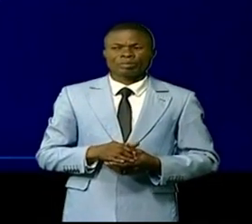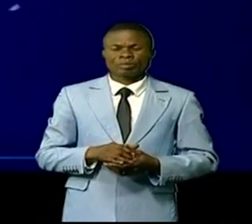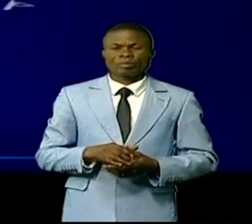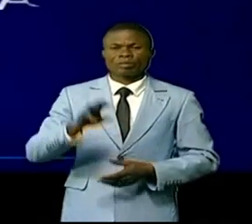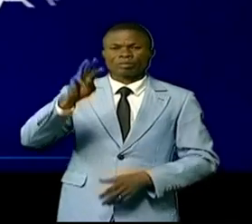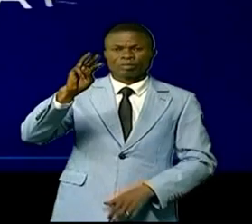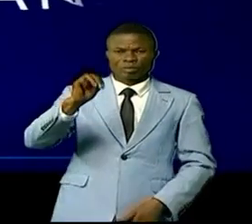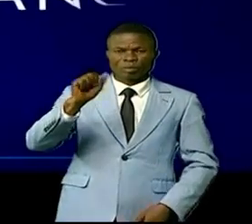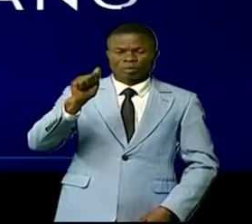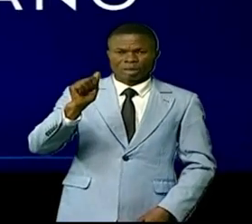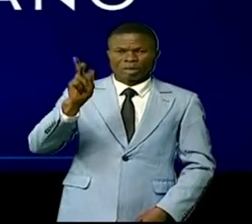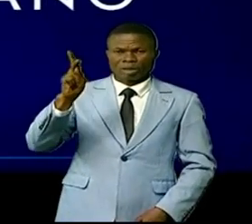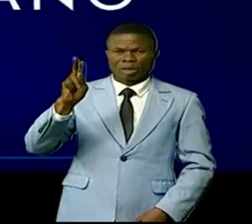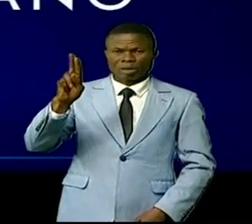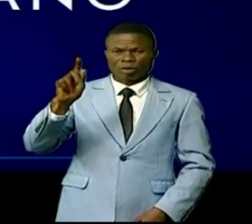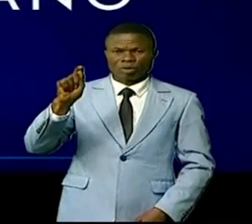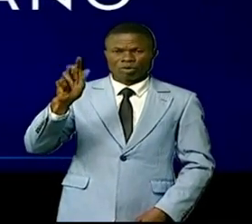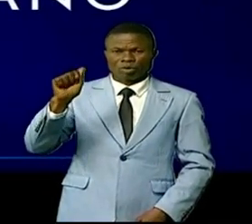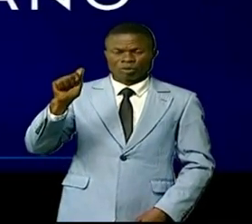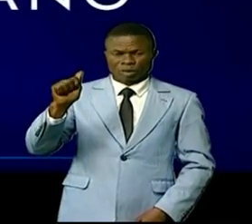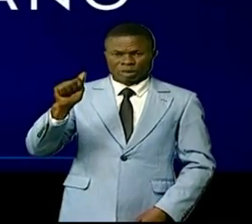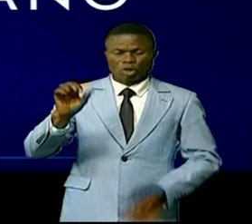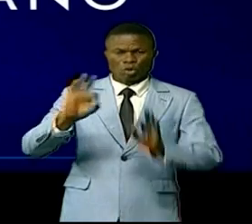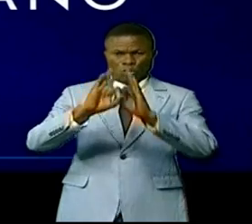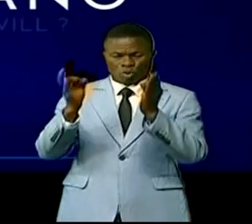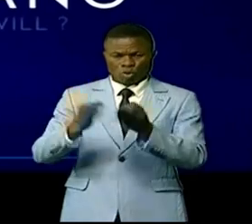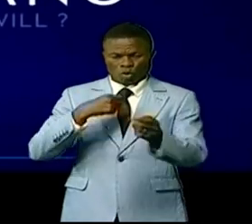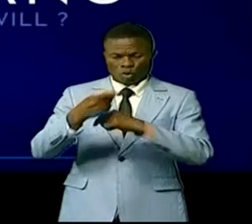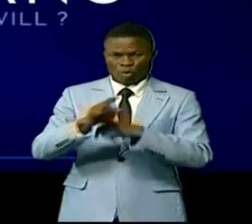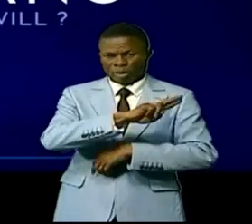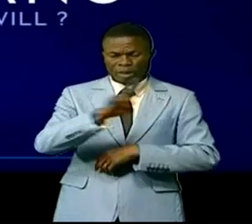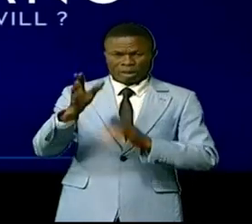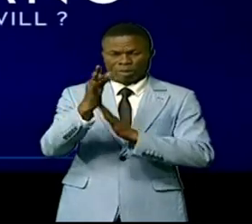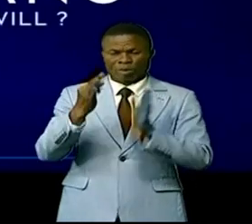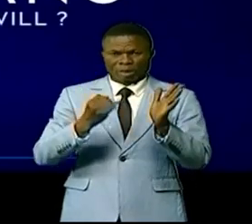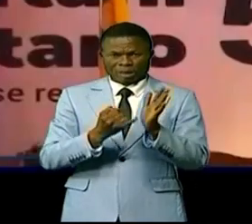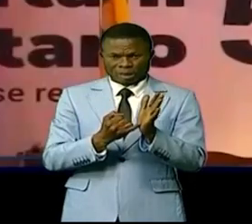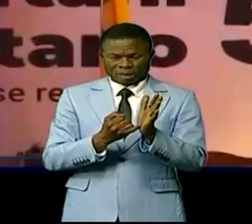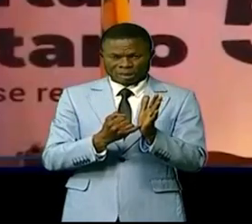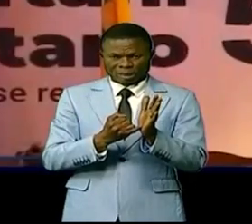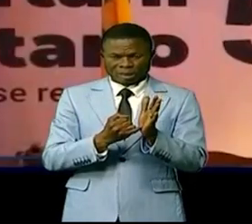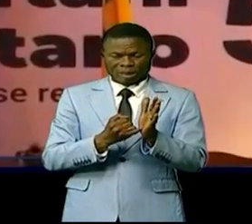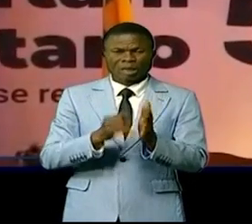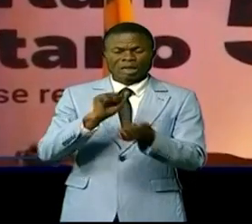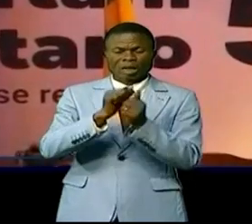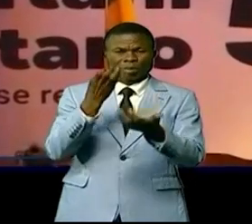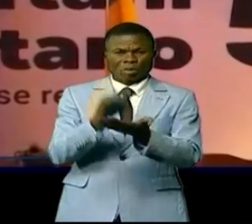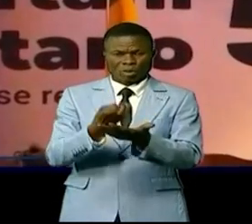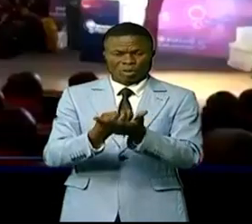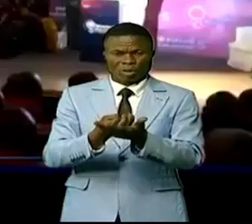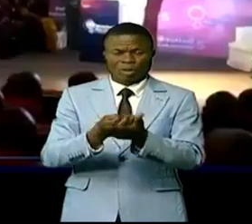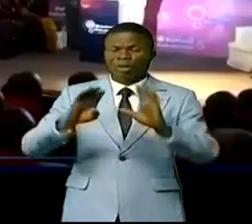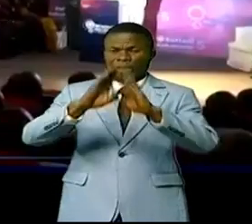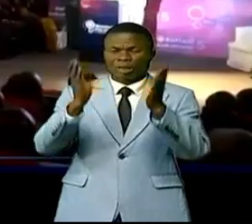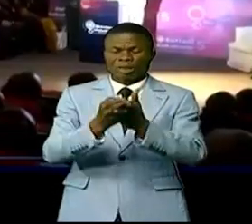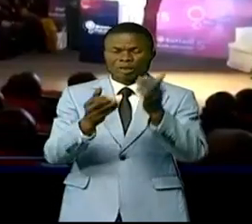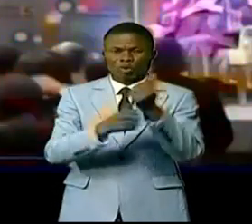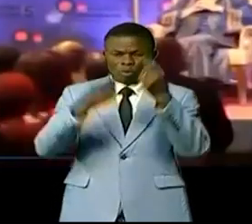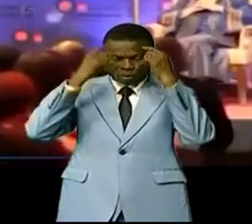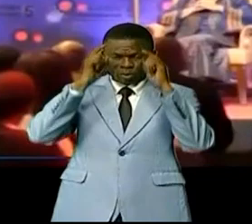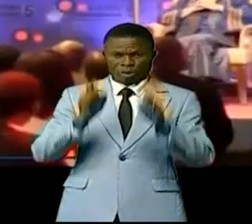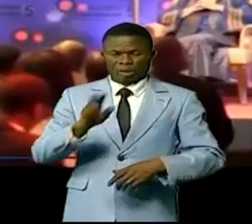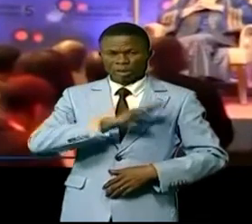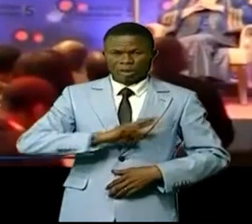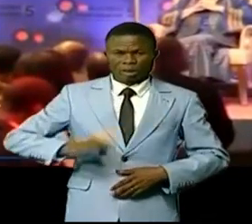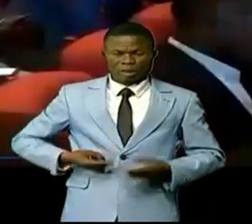Makutano, plateforme d'affaires qui réunit depuis 2016 les grands du monde économique et les décideurs de la République démocratique du Congo et